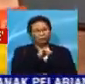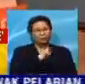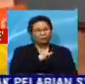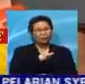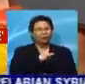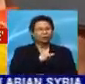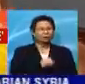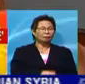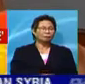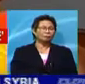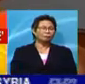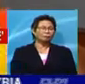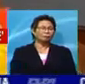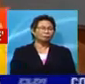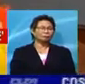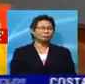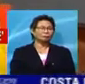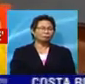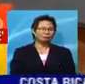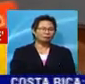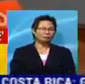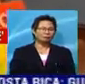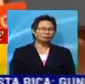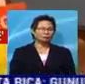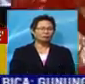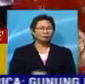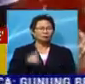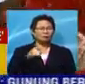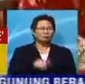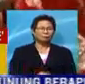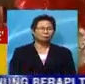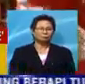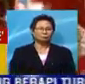you about the law because the law is not there yet.